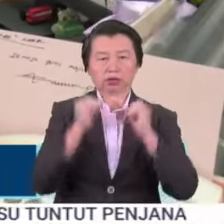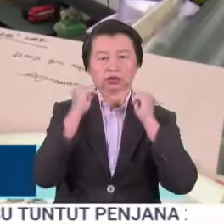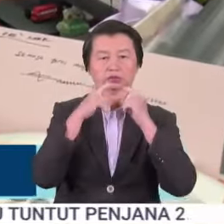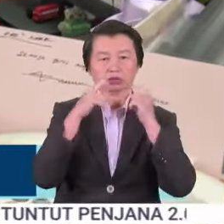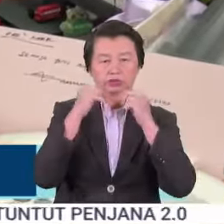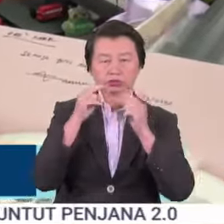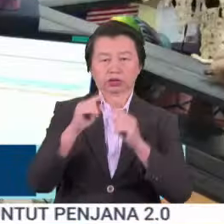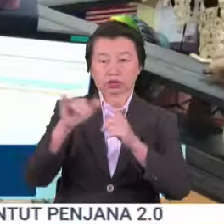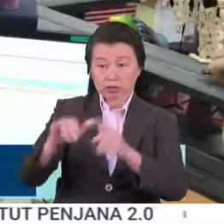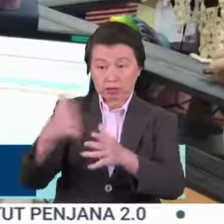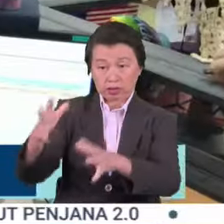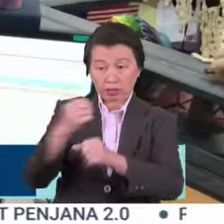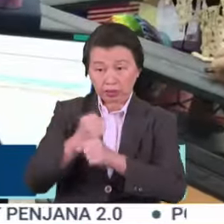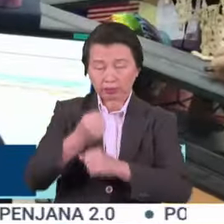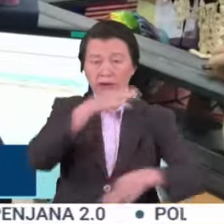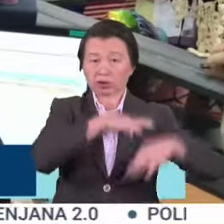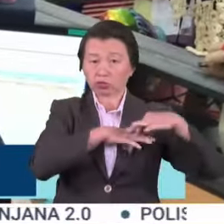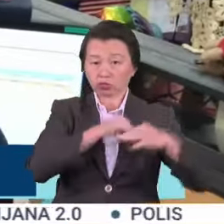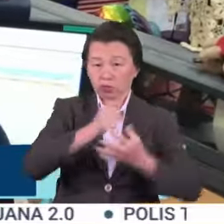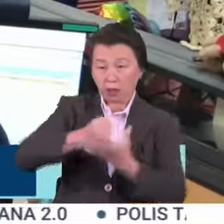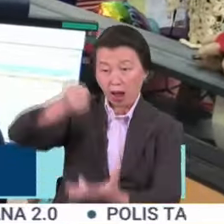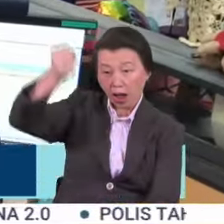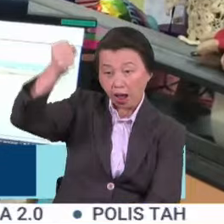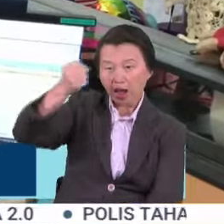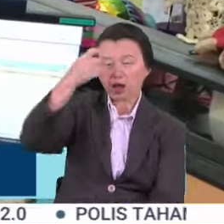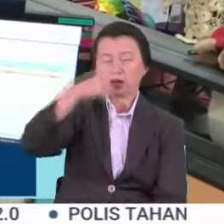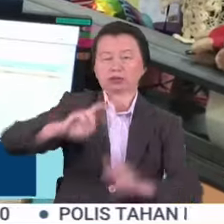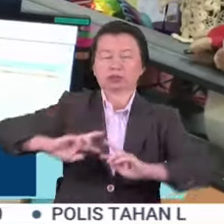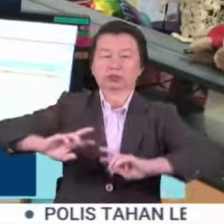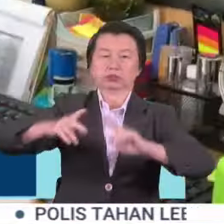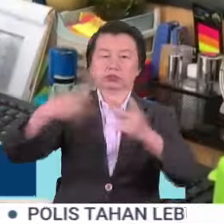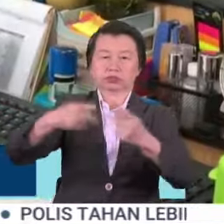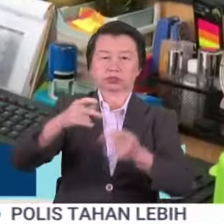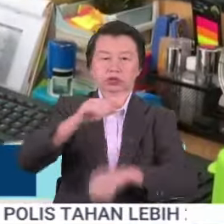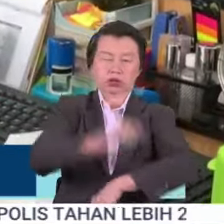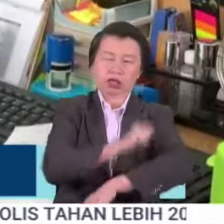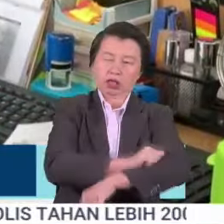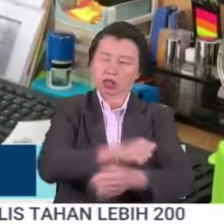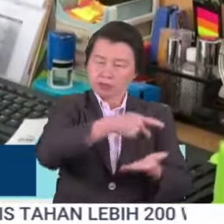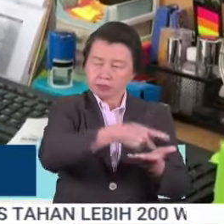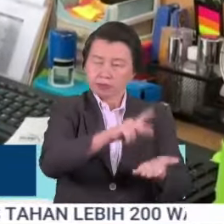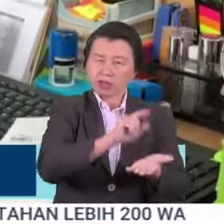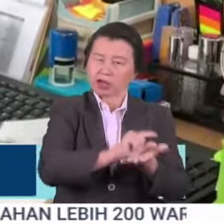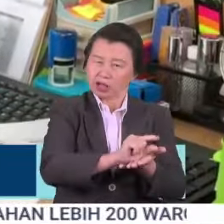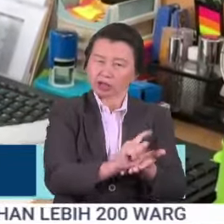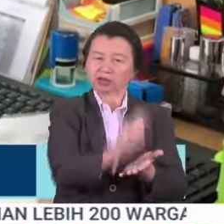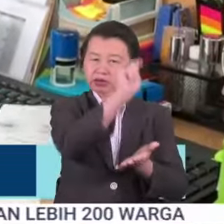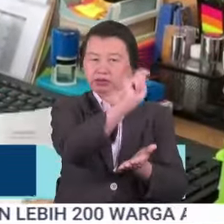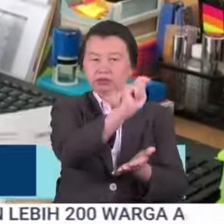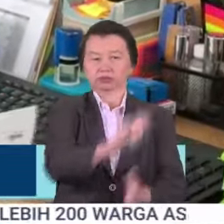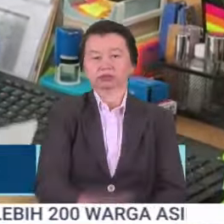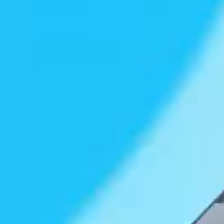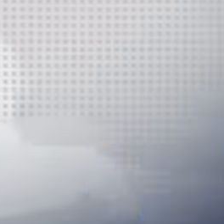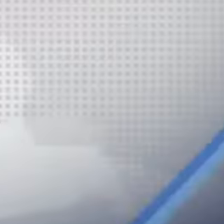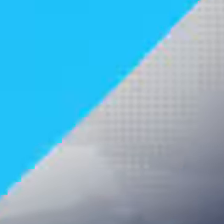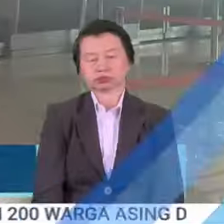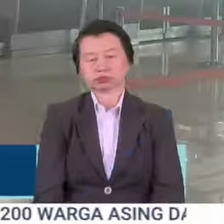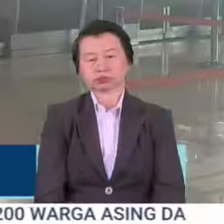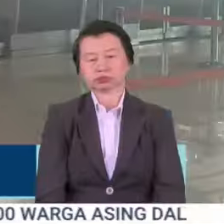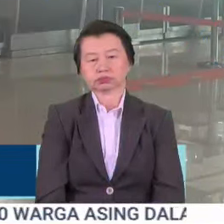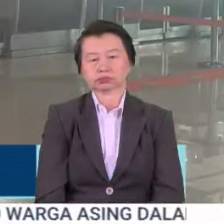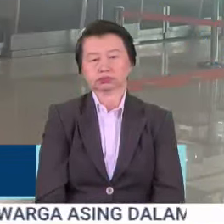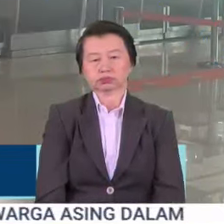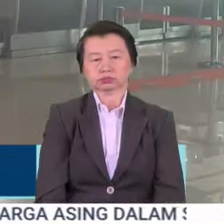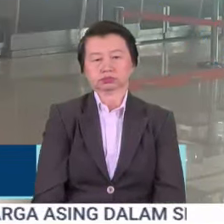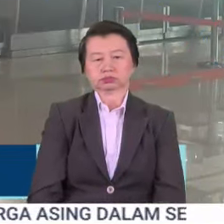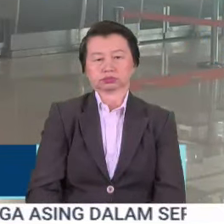swasta, terutamanya yang memperoleh keuntungan tinggi, untuk meningkatkan kadar upah pekerja mereka secara munasabah.